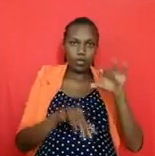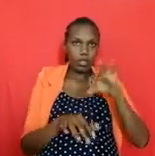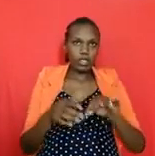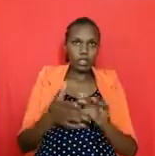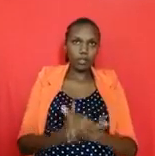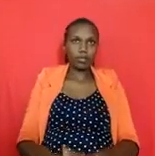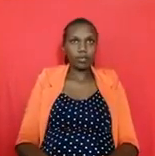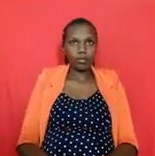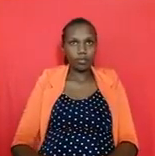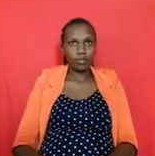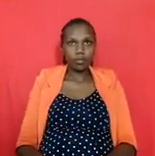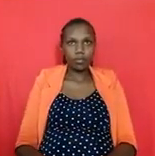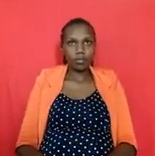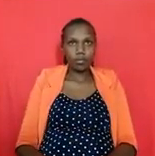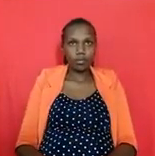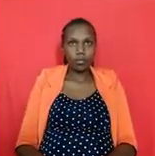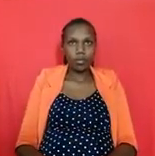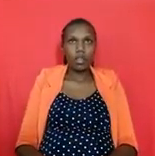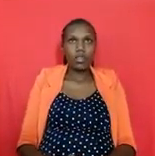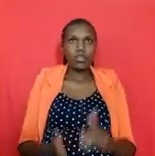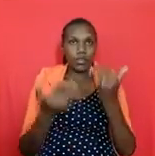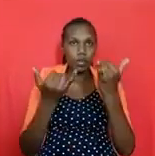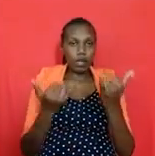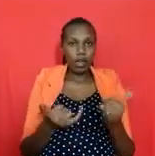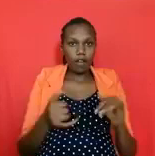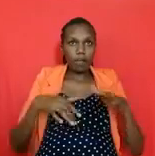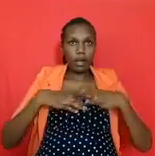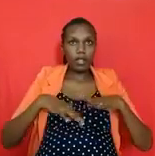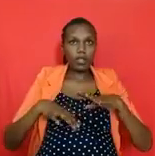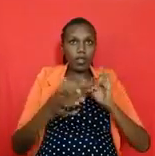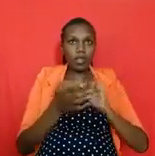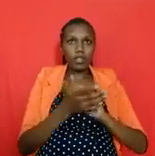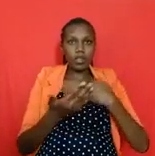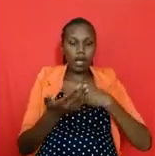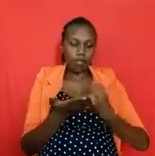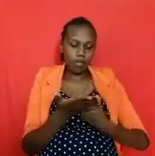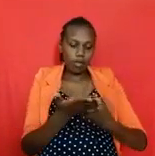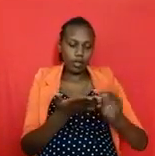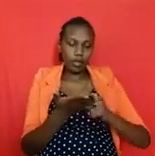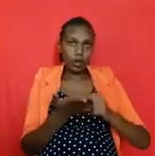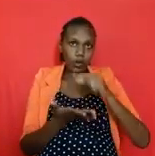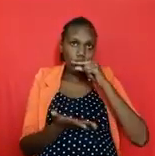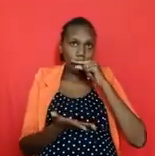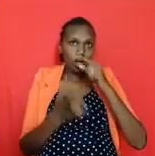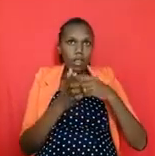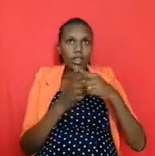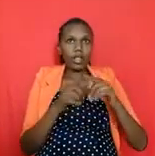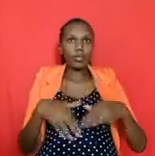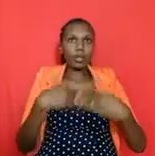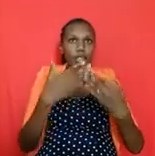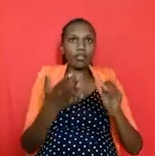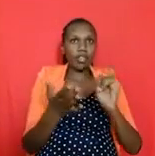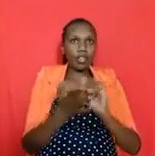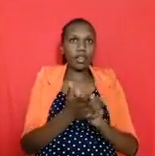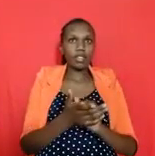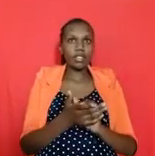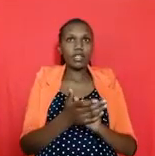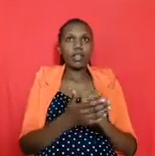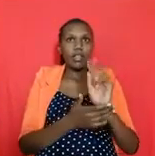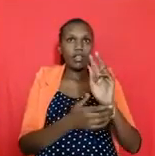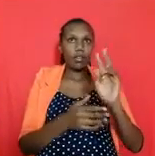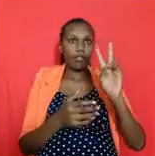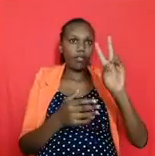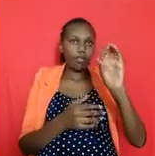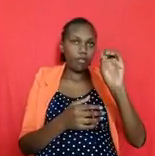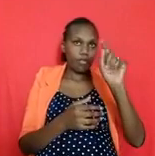maratathi ma gũthurana koguo ũrĩa wothe arĩa agagĩathĩkia mwathani nĩekũheo vote ote ĩno